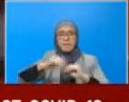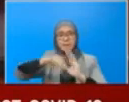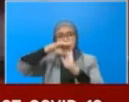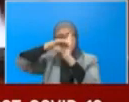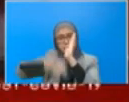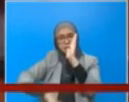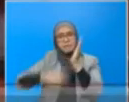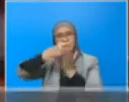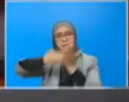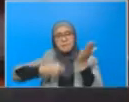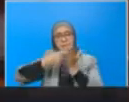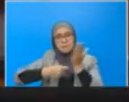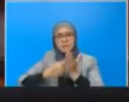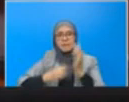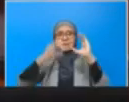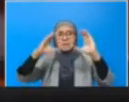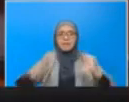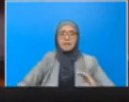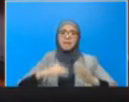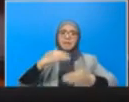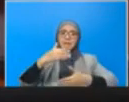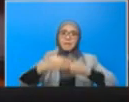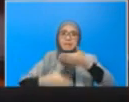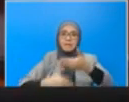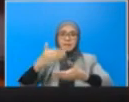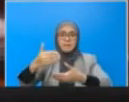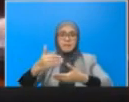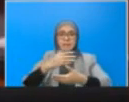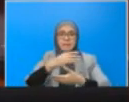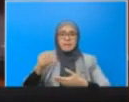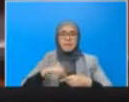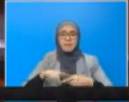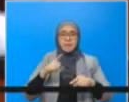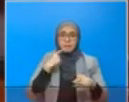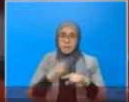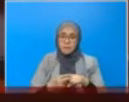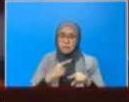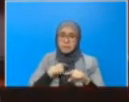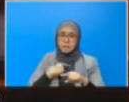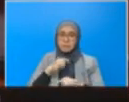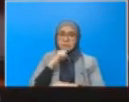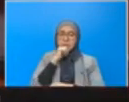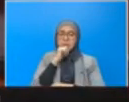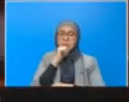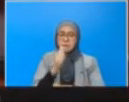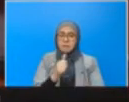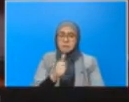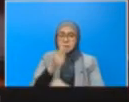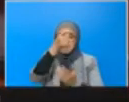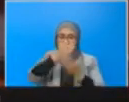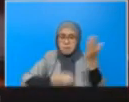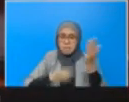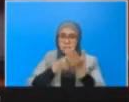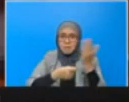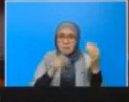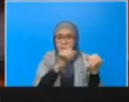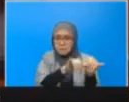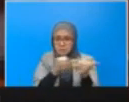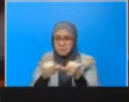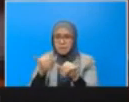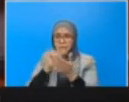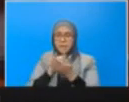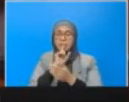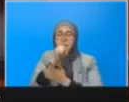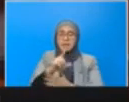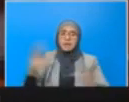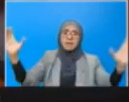Selain daripada tarif, pengurangan halangan bukan tarif atau non-tarif measures yang merupakan salah satu cabaran utama